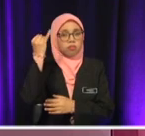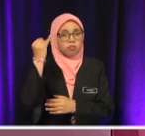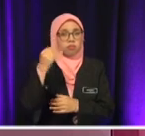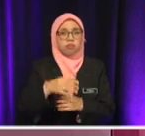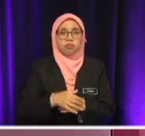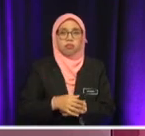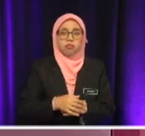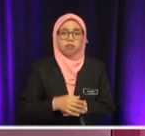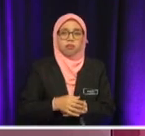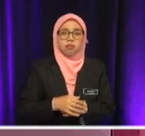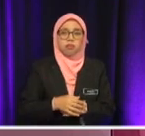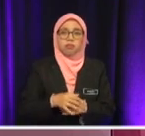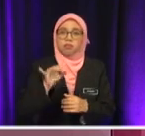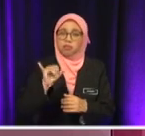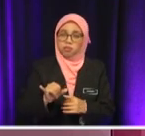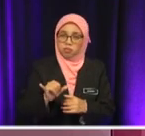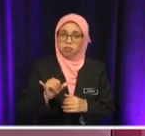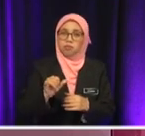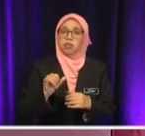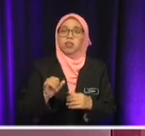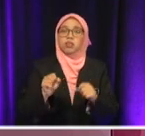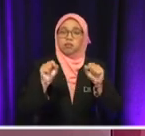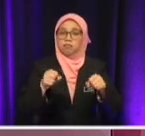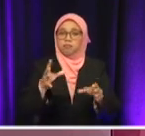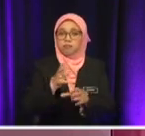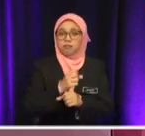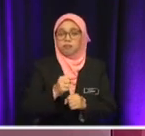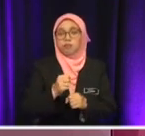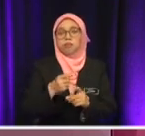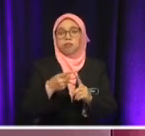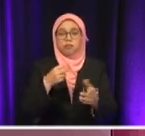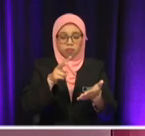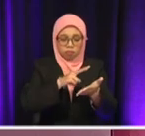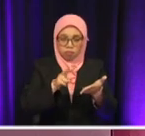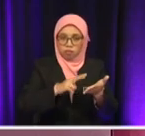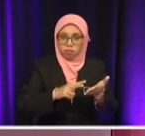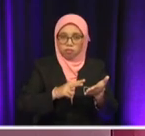peroleh daripada pembacaan buku teks kamu. Okey, kemudian